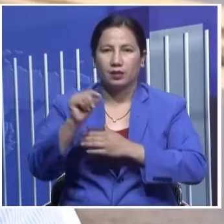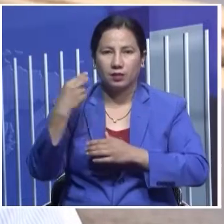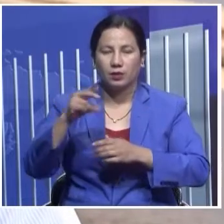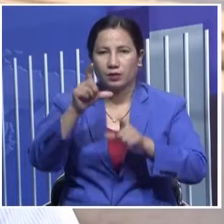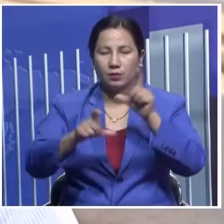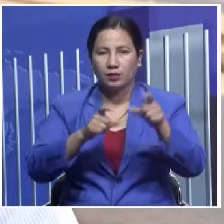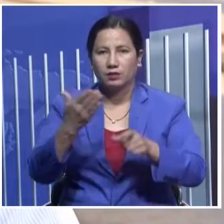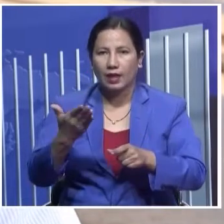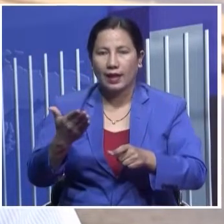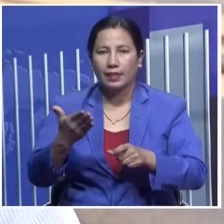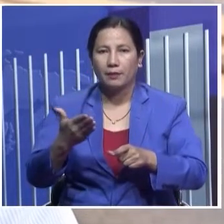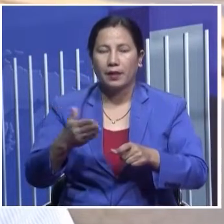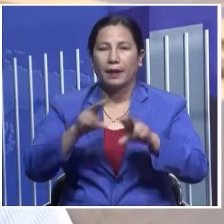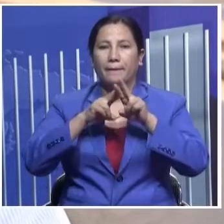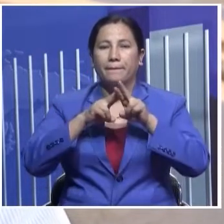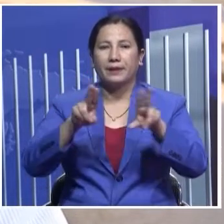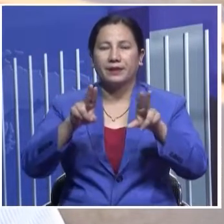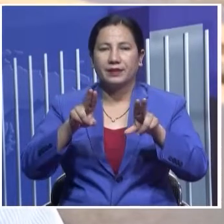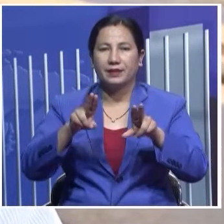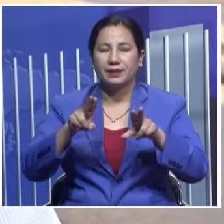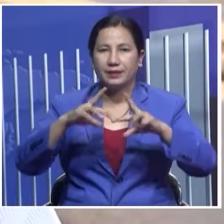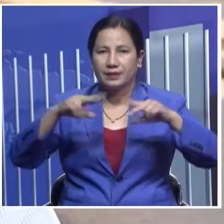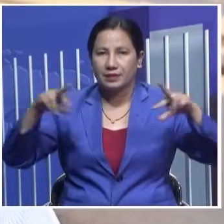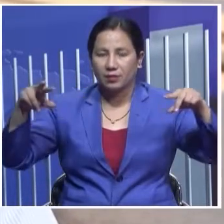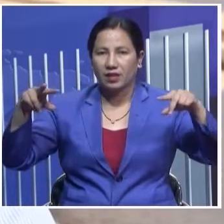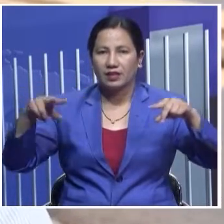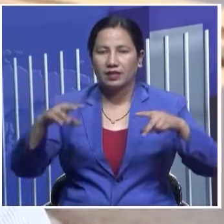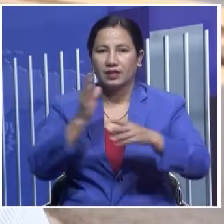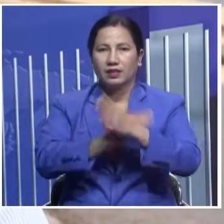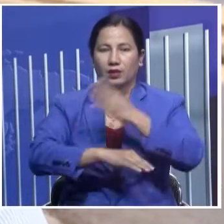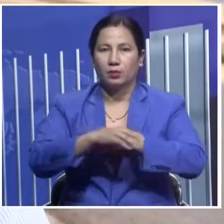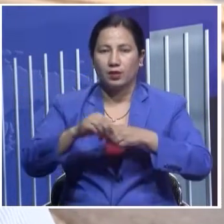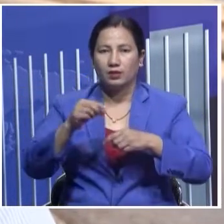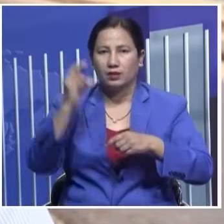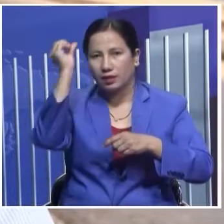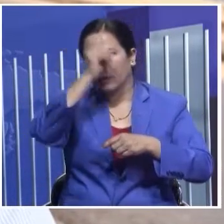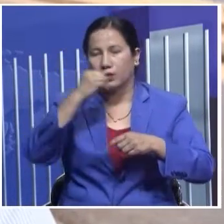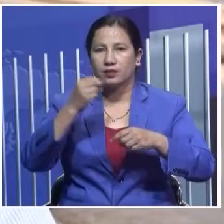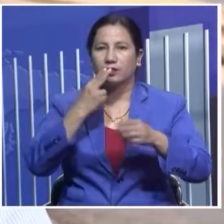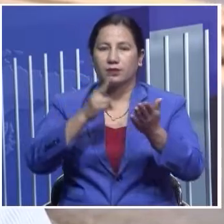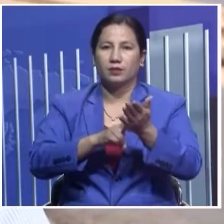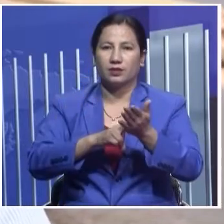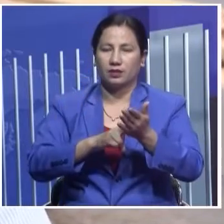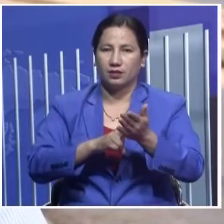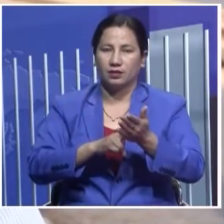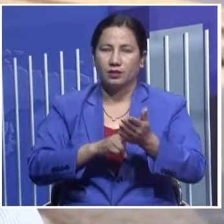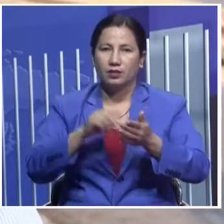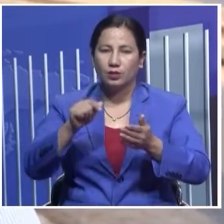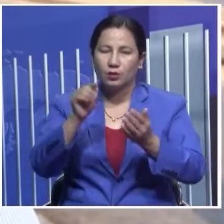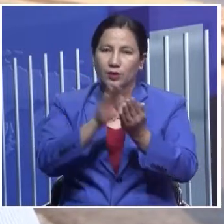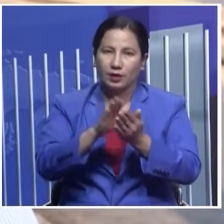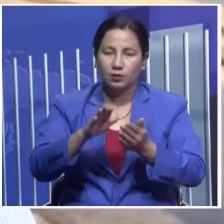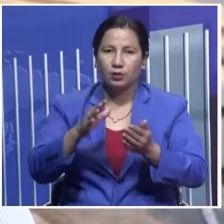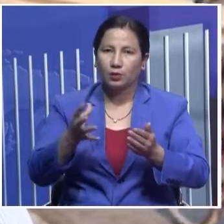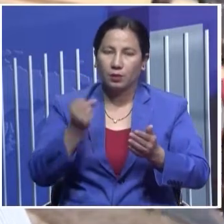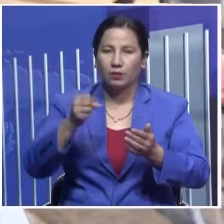व्यक्तिहरूको हातमा निशुल्क सहायक सामग्री, अपाङ्गता परिचय पत्र, उहाँहरूको पहिचान स्वरूप जुन राखिएको छ यो